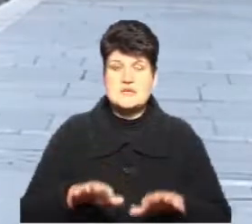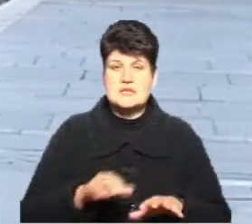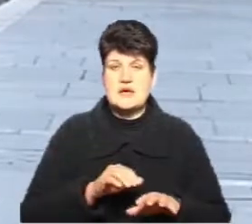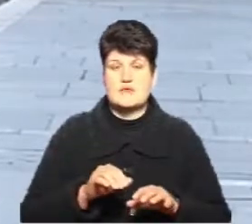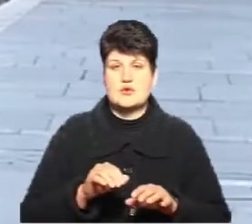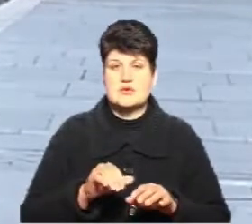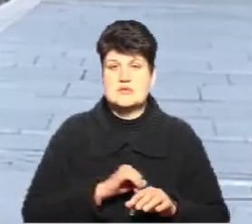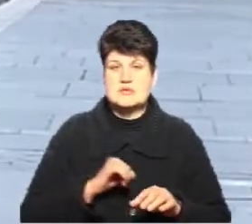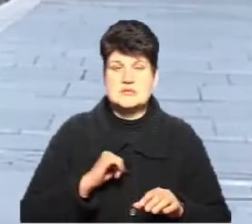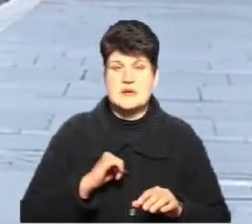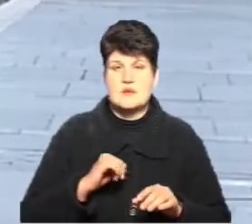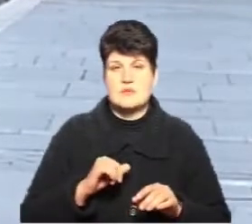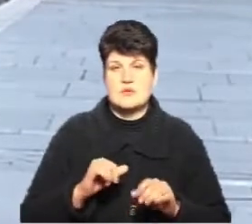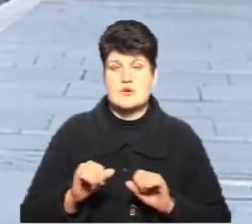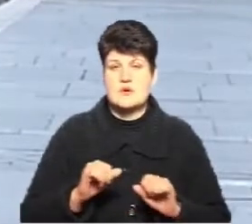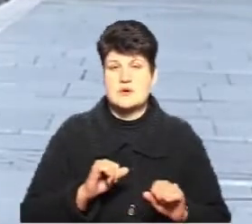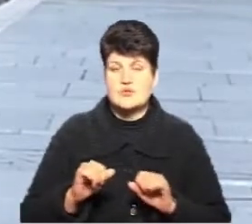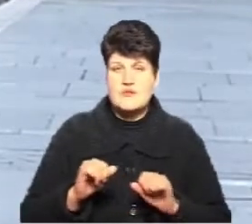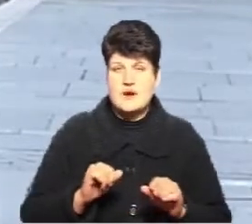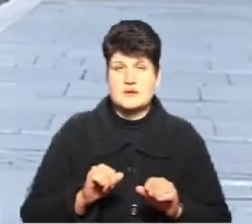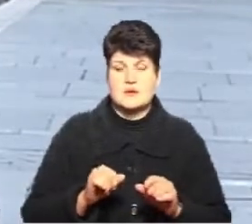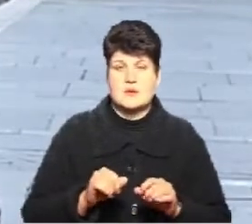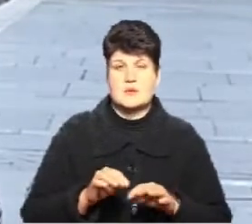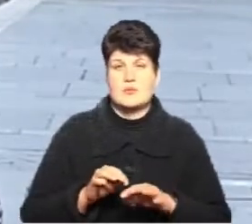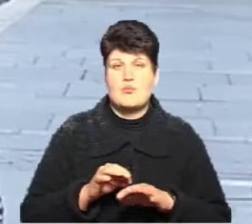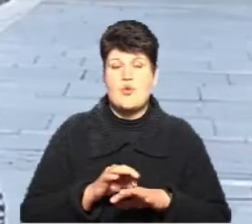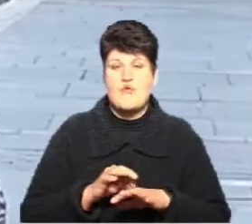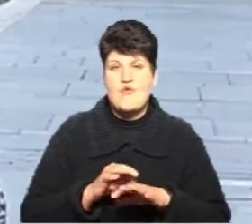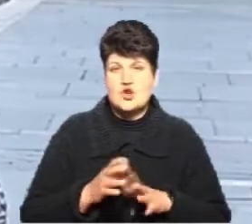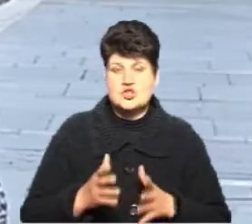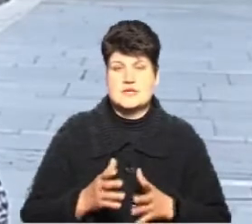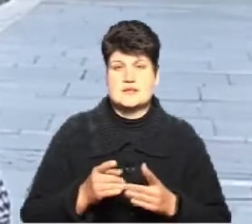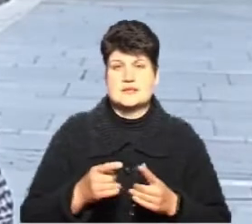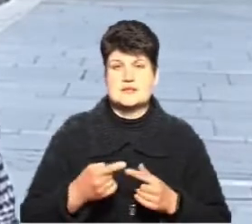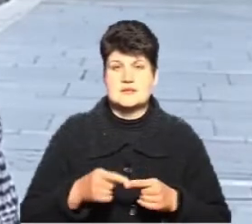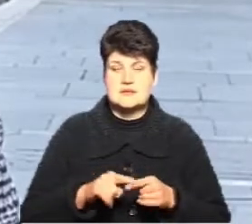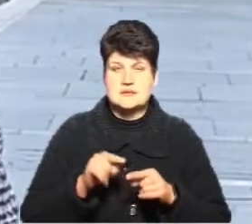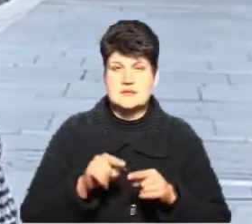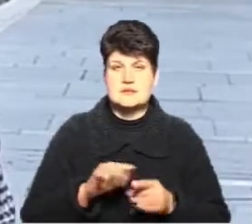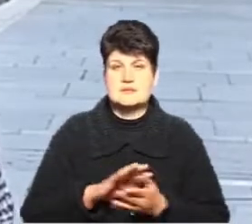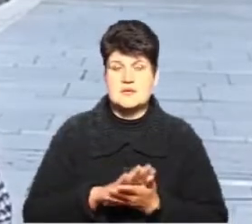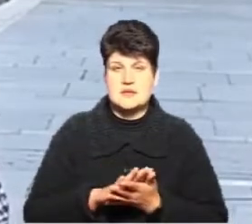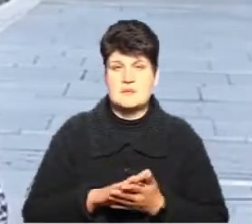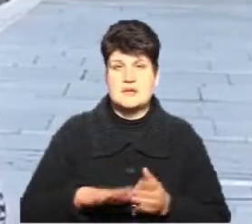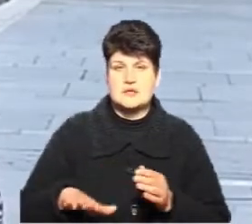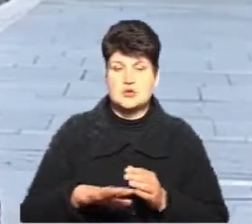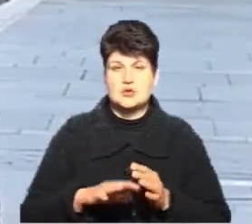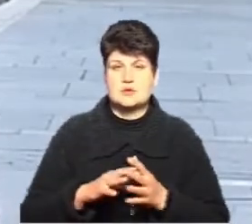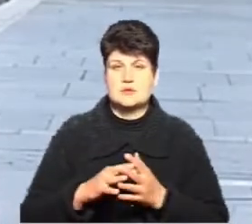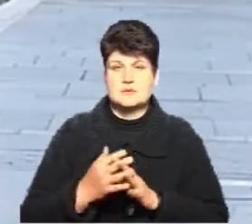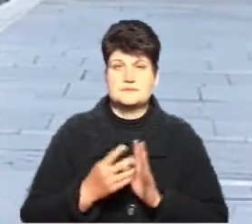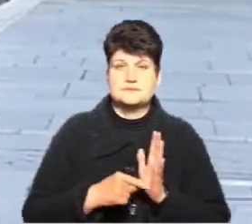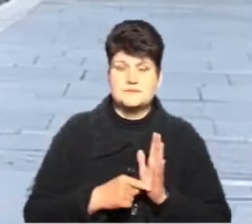з твердими побутовими відходами на території населеного пункту. В області на сьогодні діє